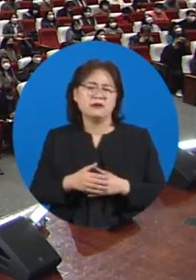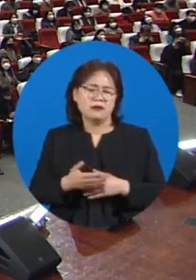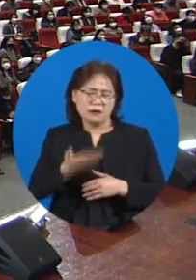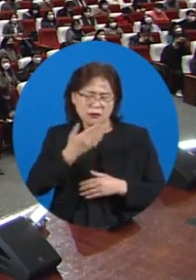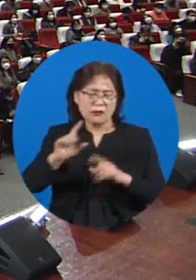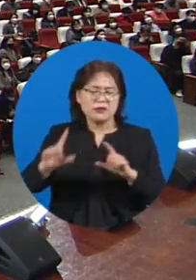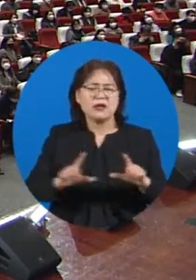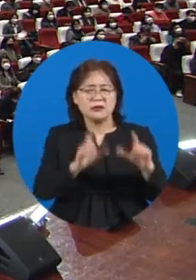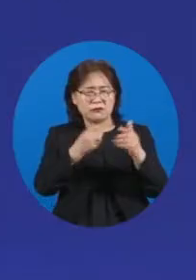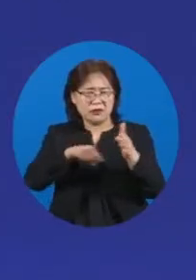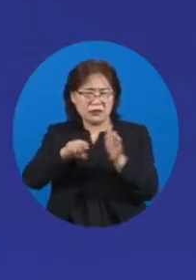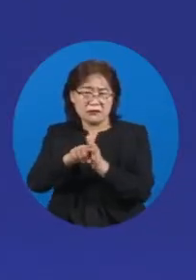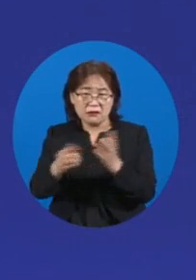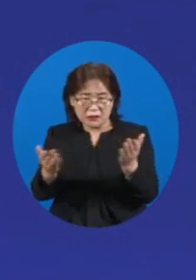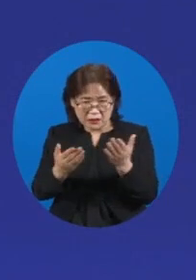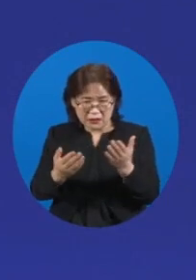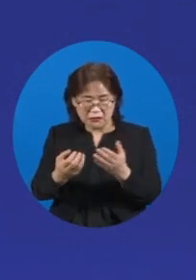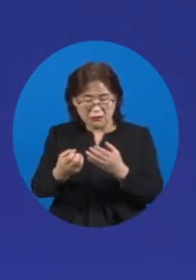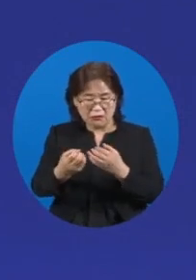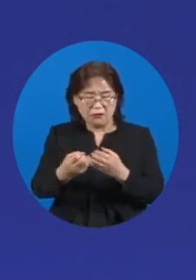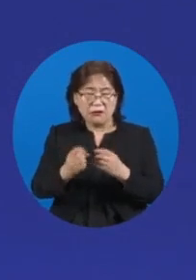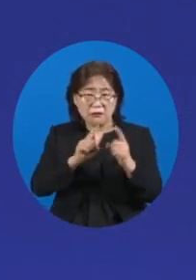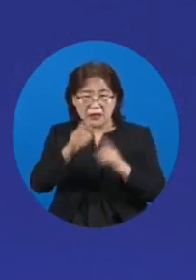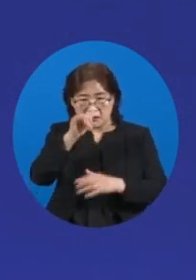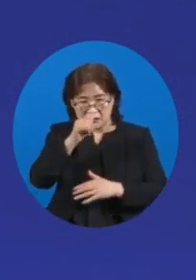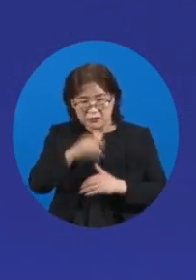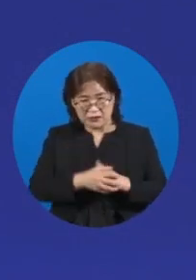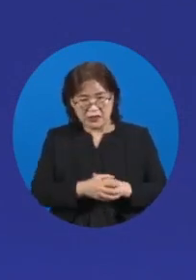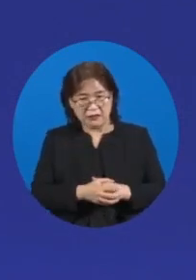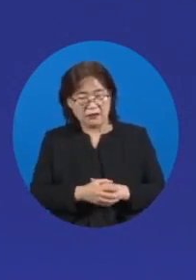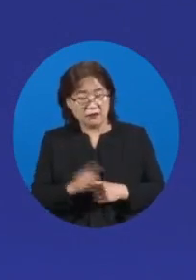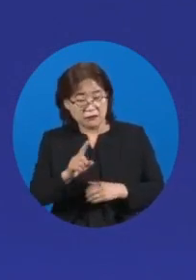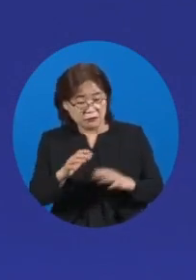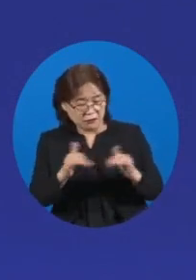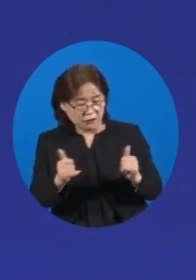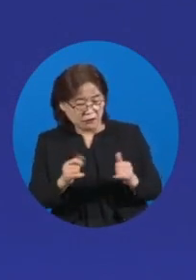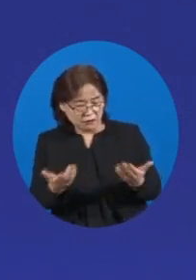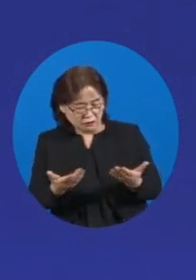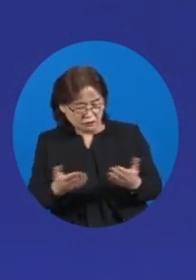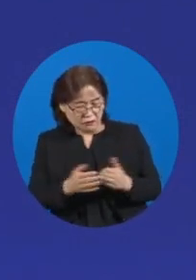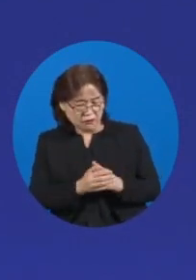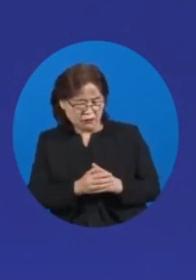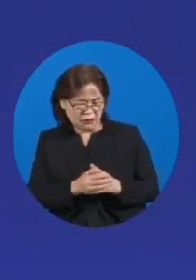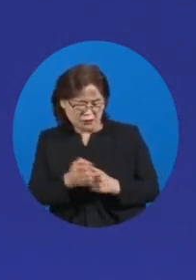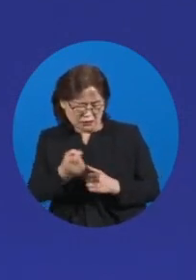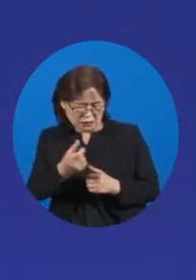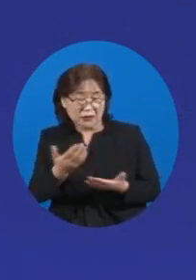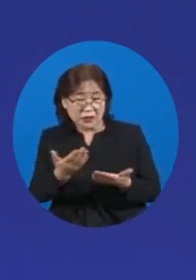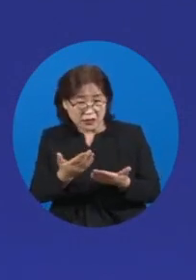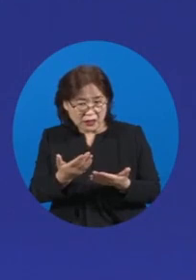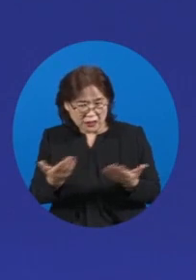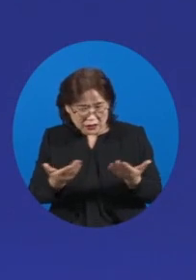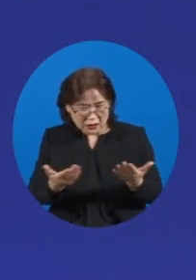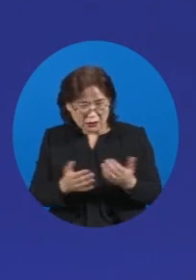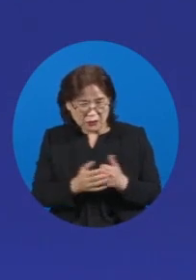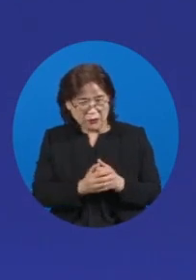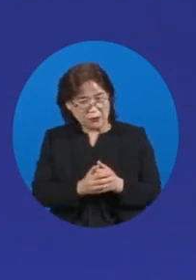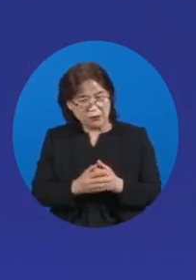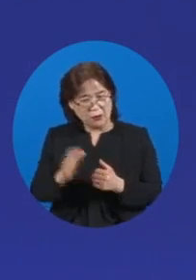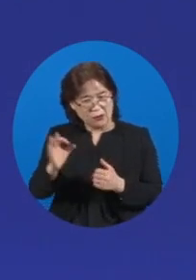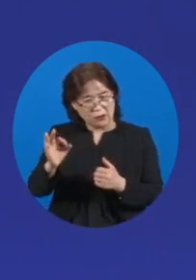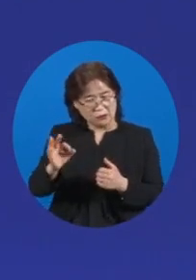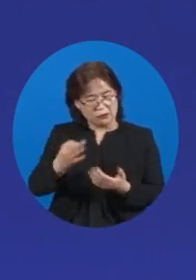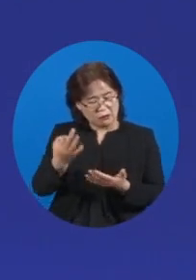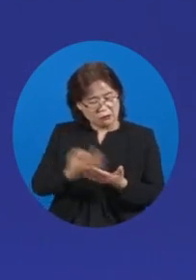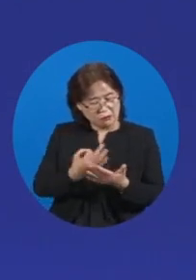살기 위해서 일을 한다고 말함 이 또 일을 하되 어떻게 하면 좀더 책도 일을 하고 돈을 많이 볼 수 있을까